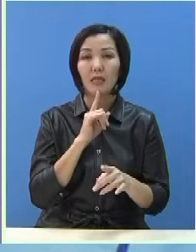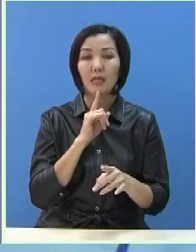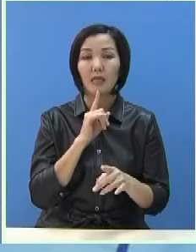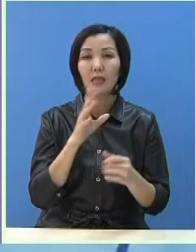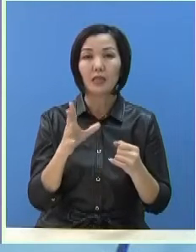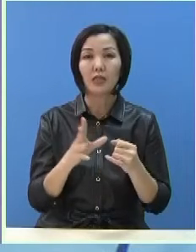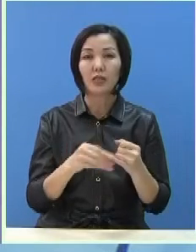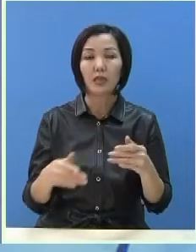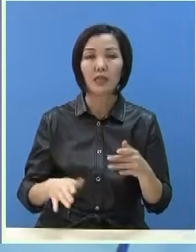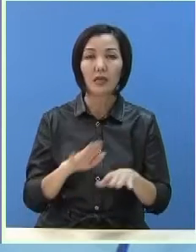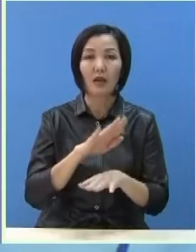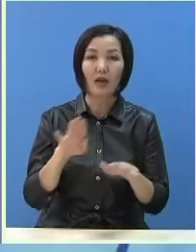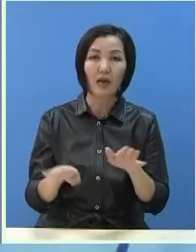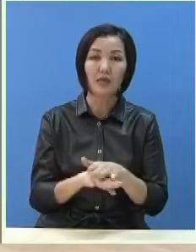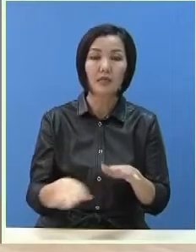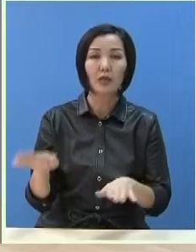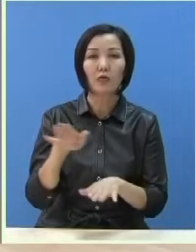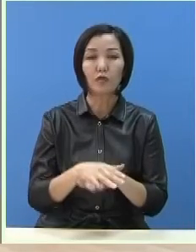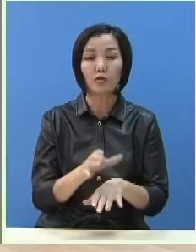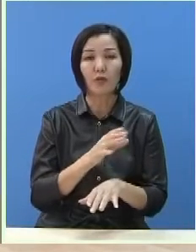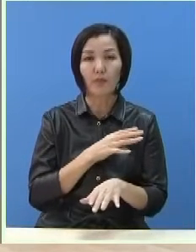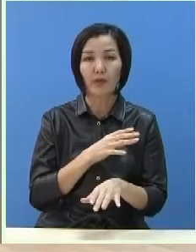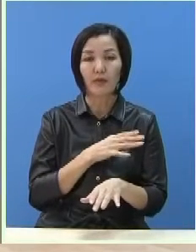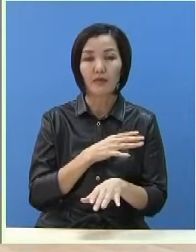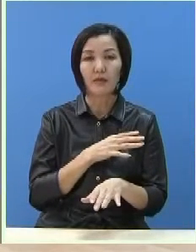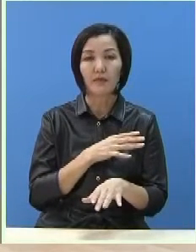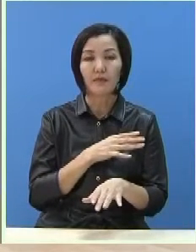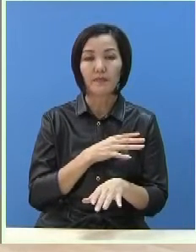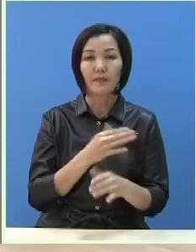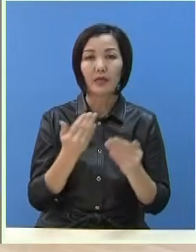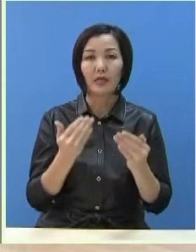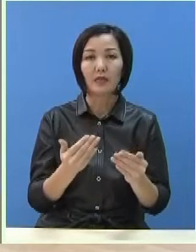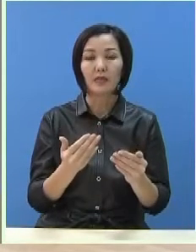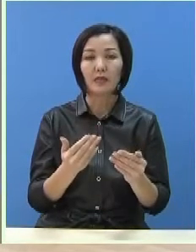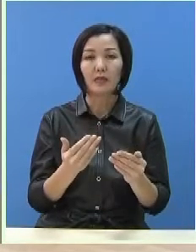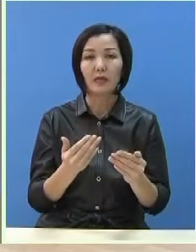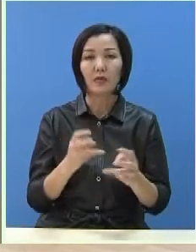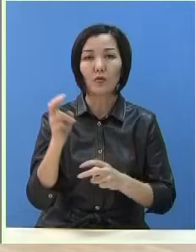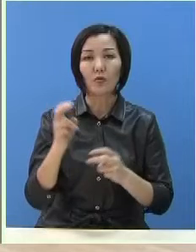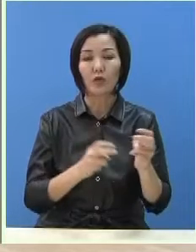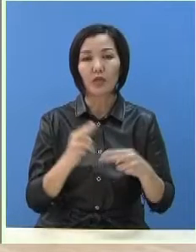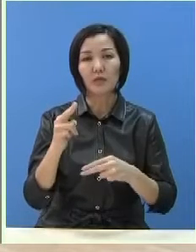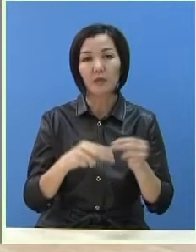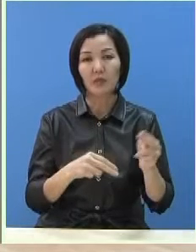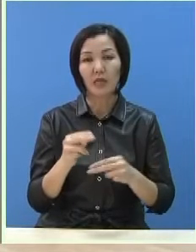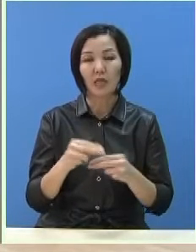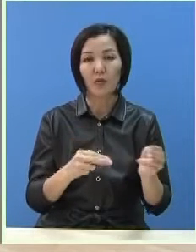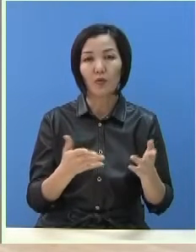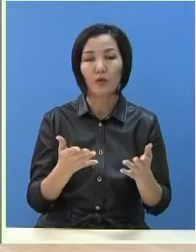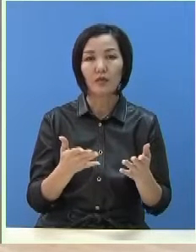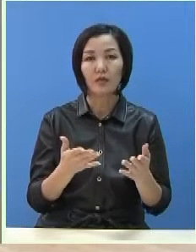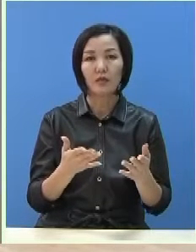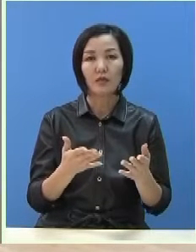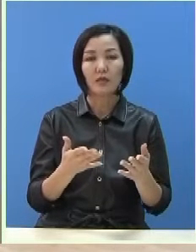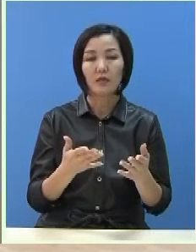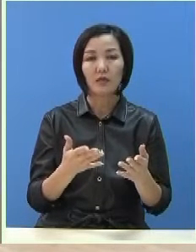жердин астыда үстүдө байлык. Сата берип биз али сол мен күн көрүп келебиз. Бирок аны эселеуге сол өнөргөстүн салынуу бул одан аркын